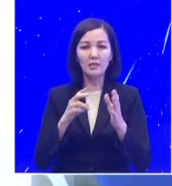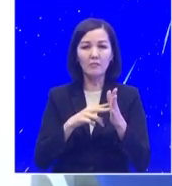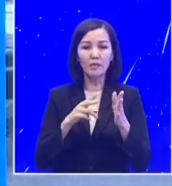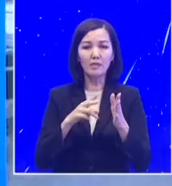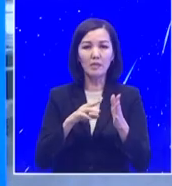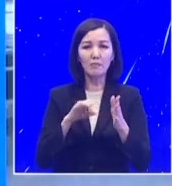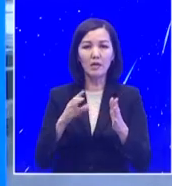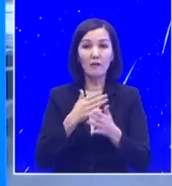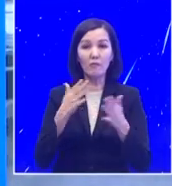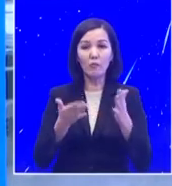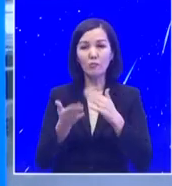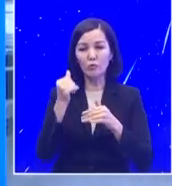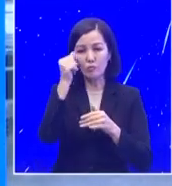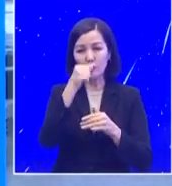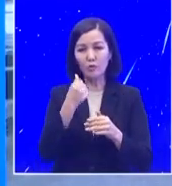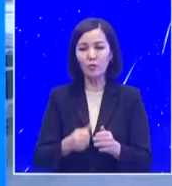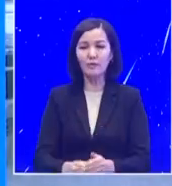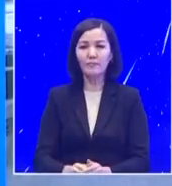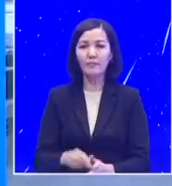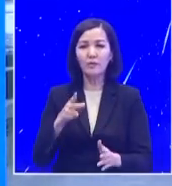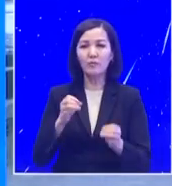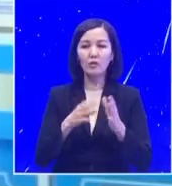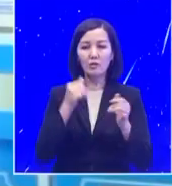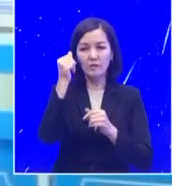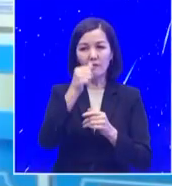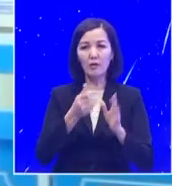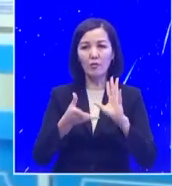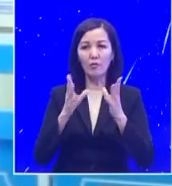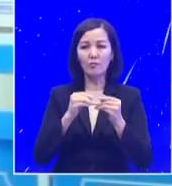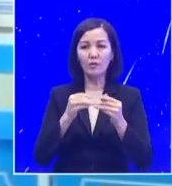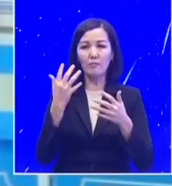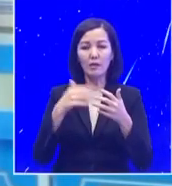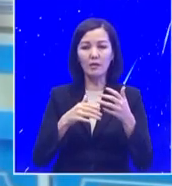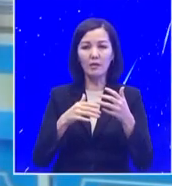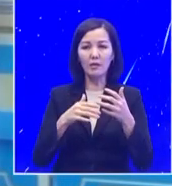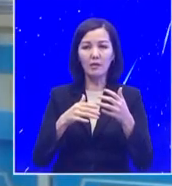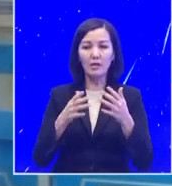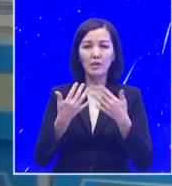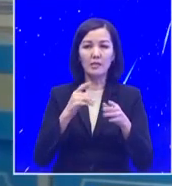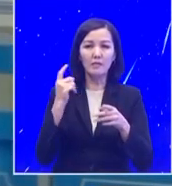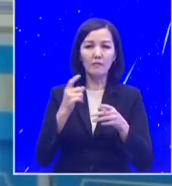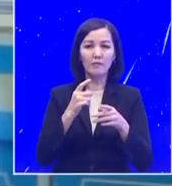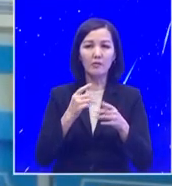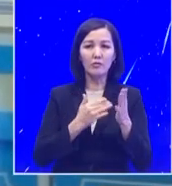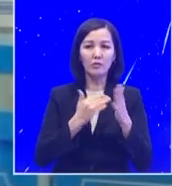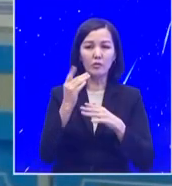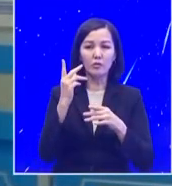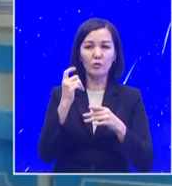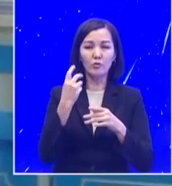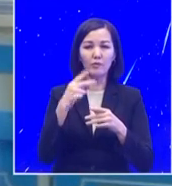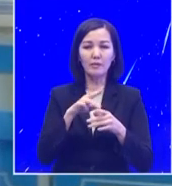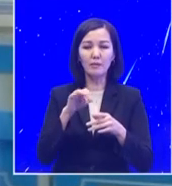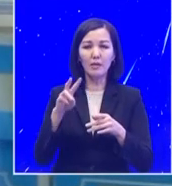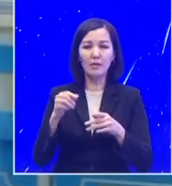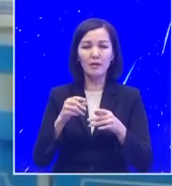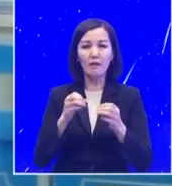миллиардов больше, чем в прошлом году. За 2019 год объем валовой продукции сельского хозяйства достиг у нас свыше 120 миллиардов. По сравнению с